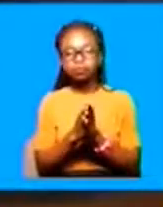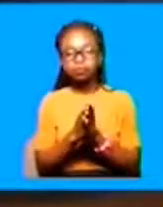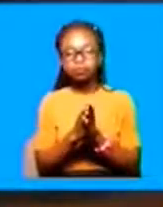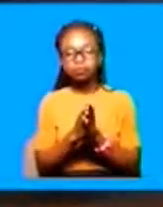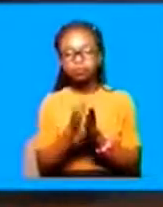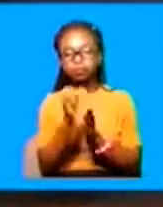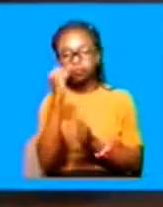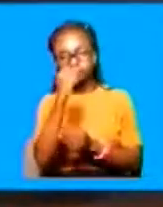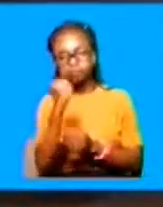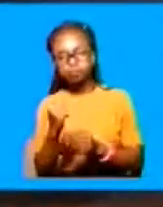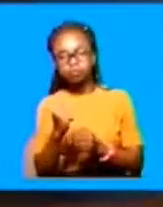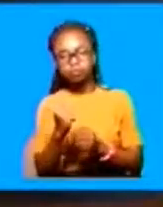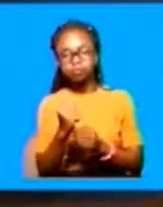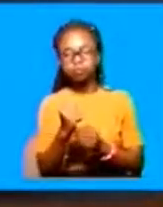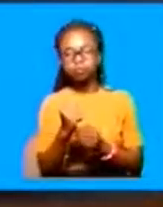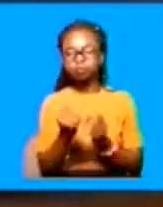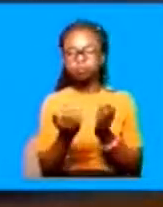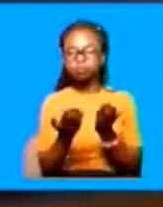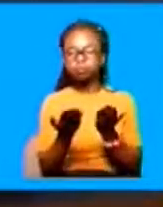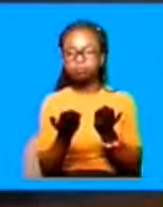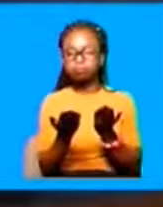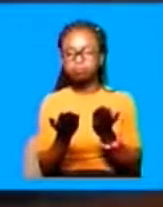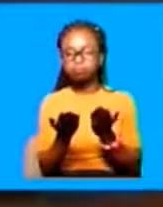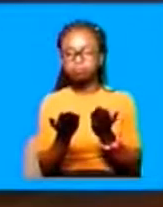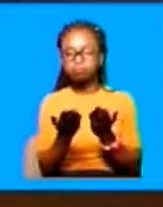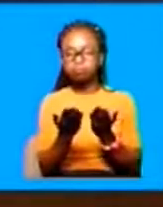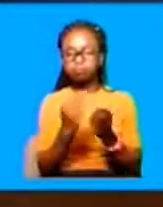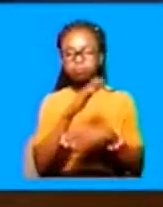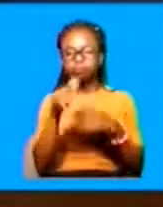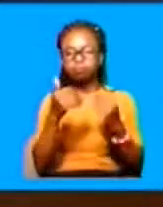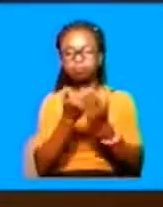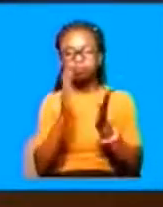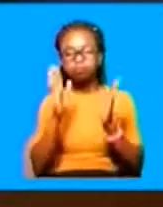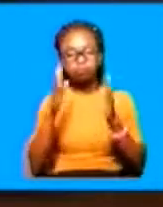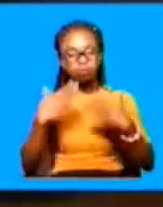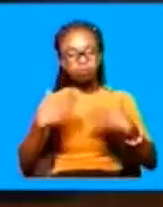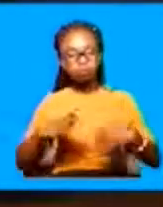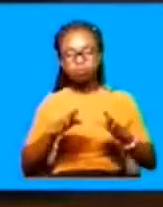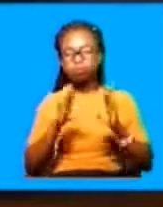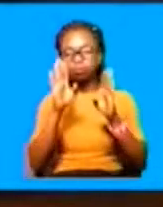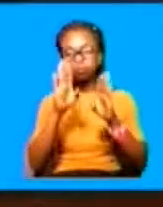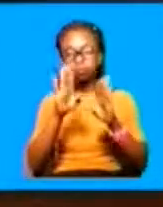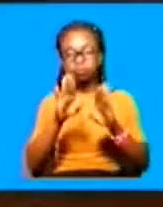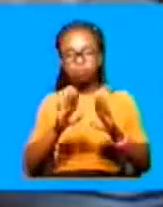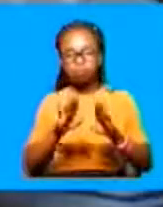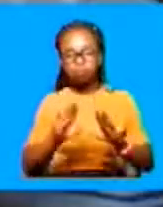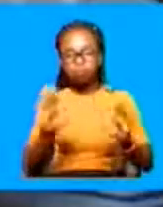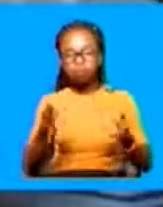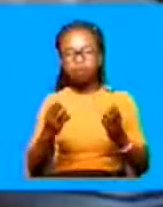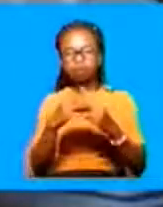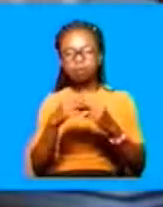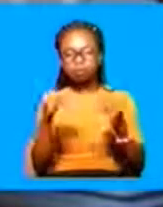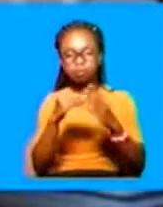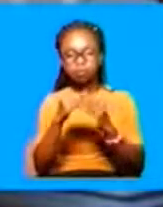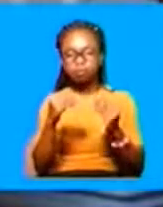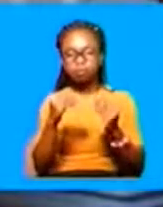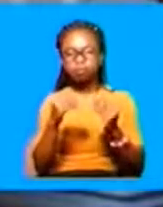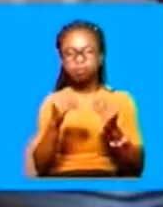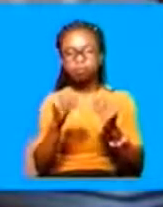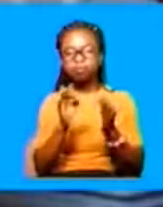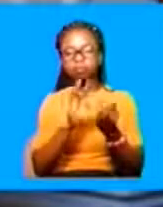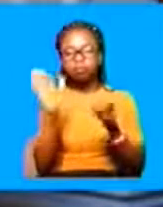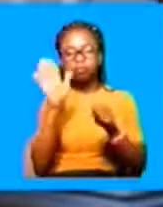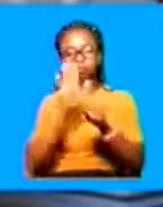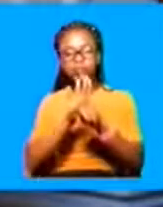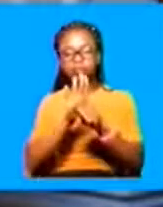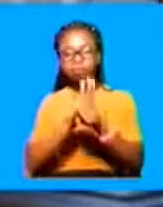Koka aging mano bok nyalo prevent nikech oduto te nyaka dendo dog chien nikech kaka nochwewa. Ka ikwa bedo